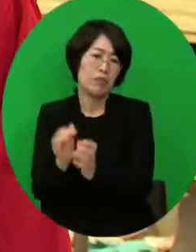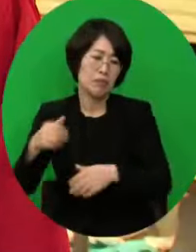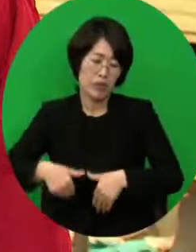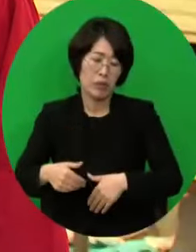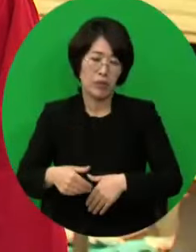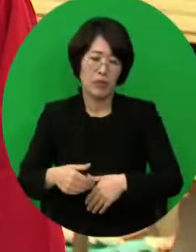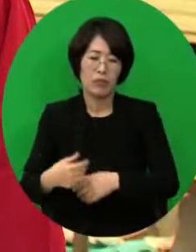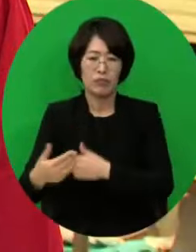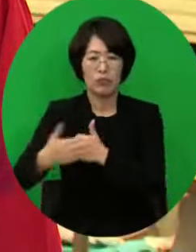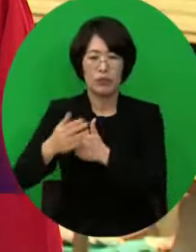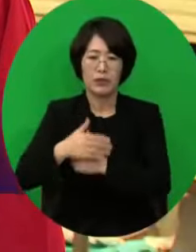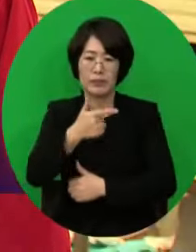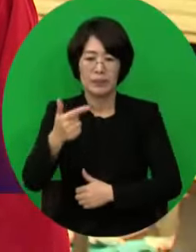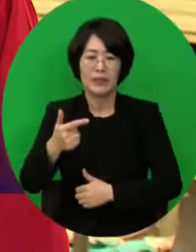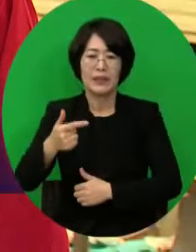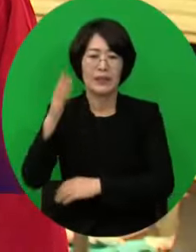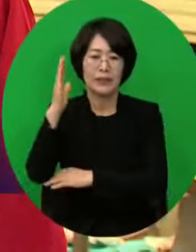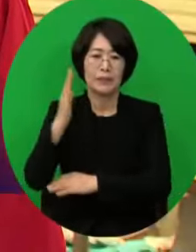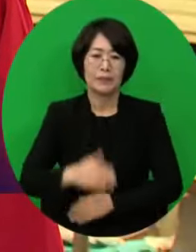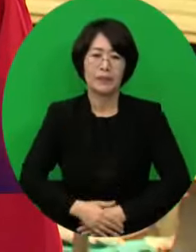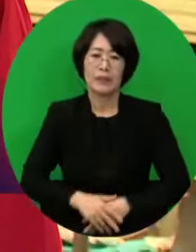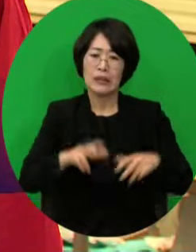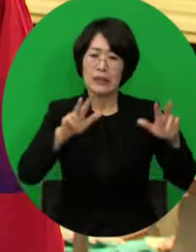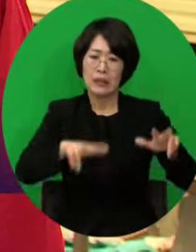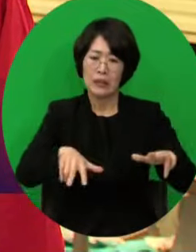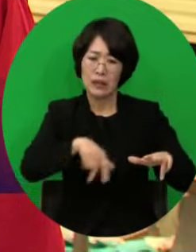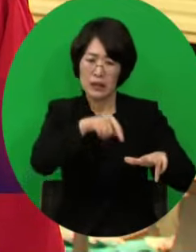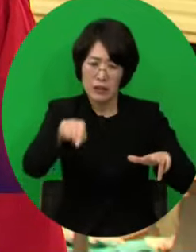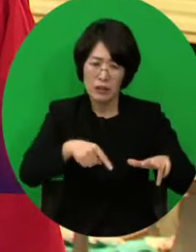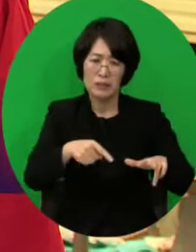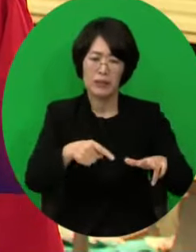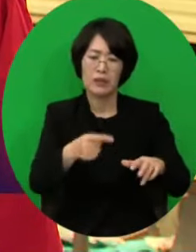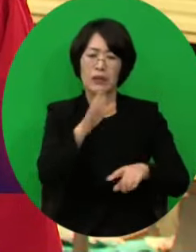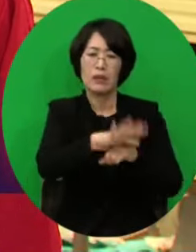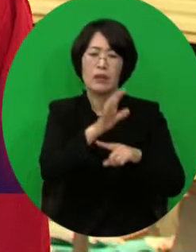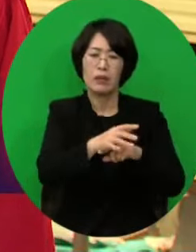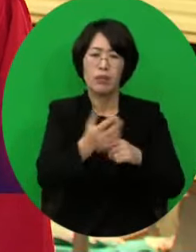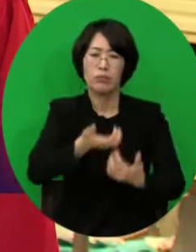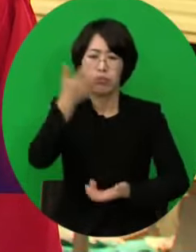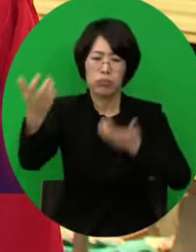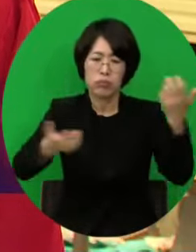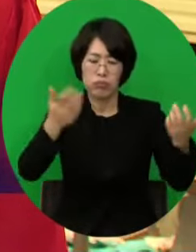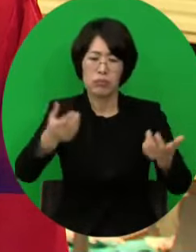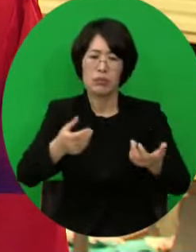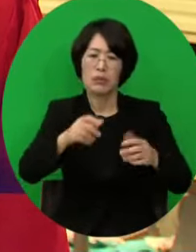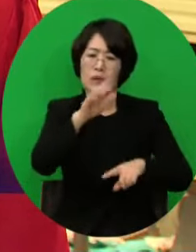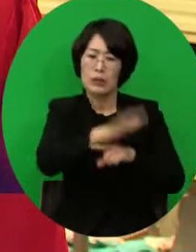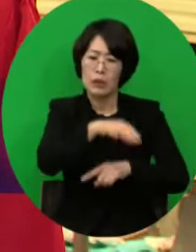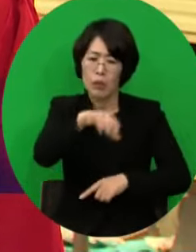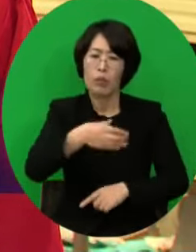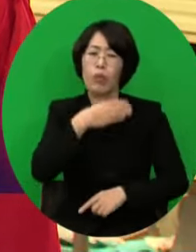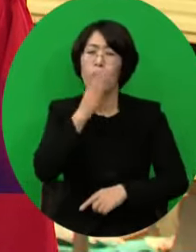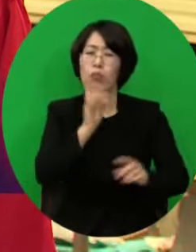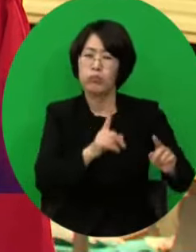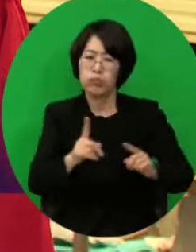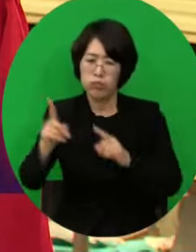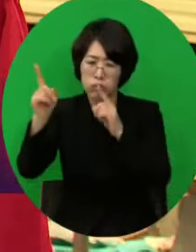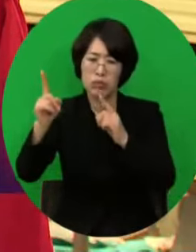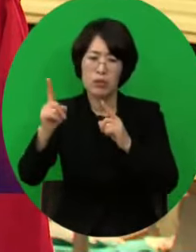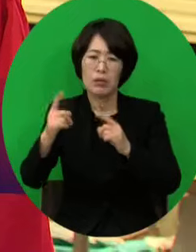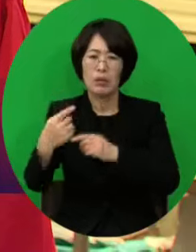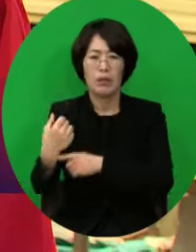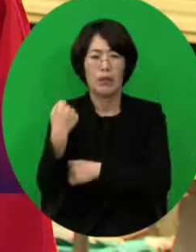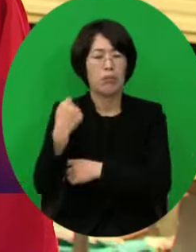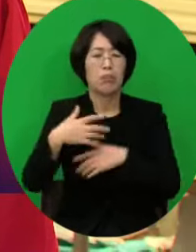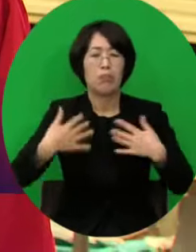이 지역은 지금 현재 인홍현상과 또 농촌 고령화로 인해서 굉장히 그 활력이 떨어지고 어려운